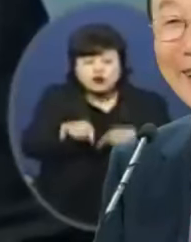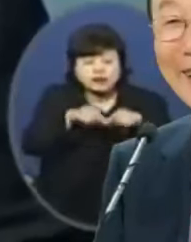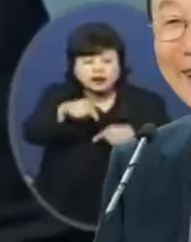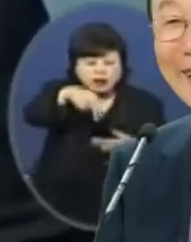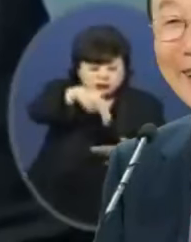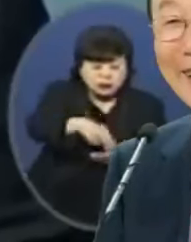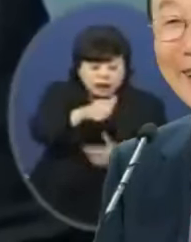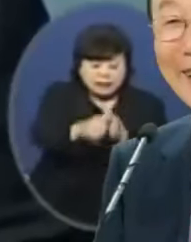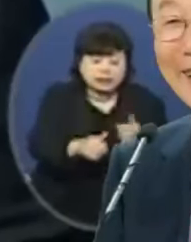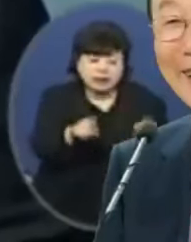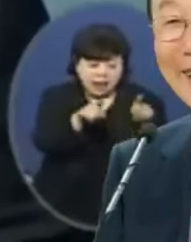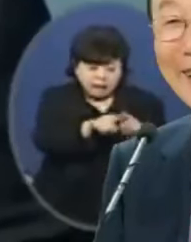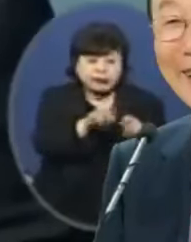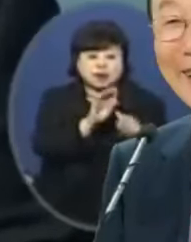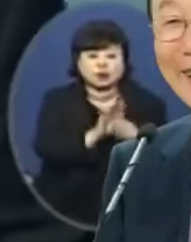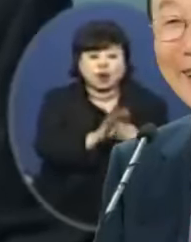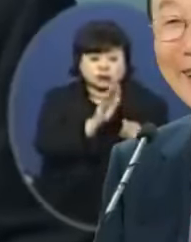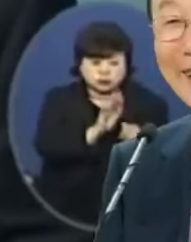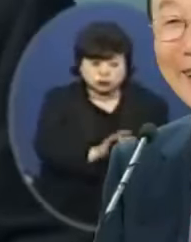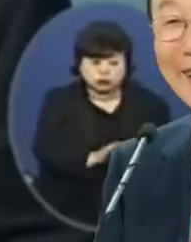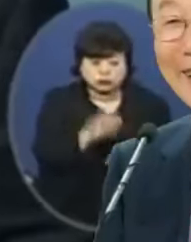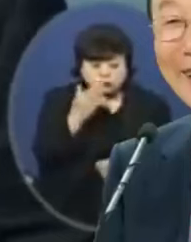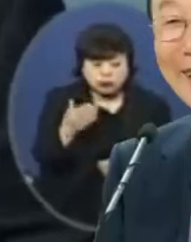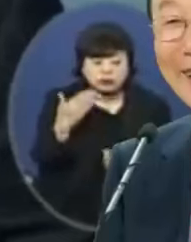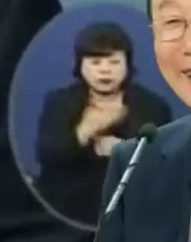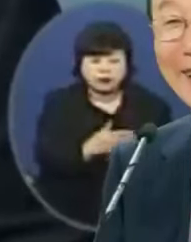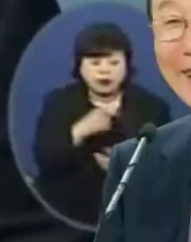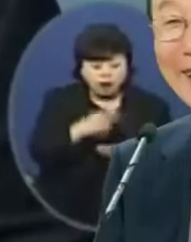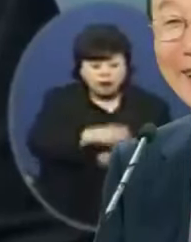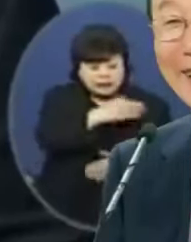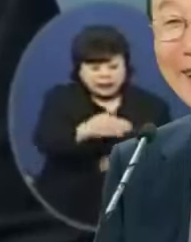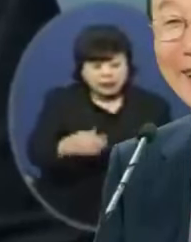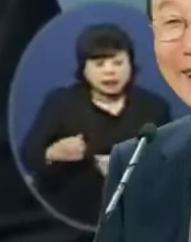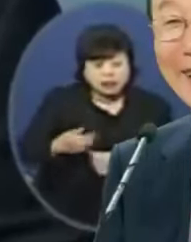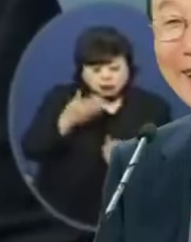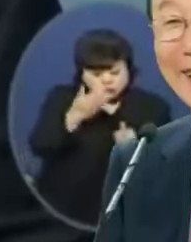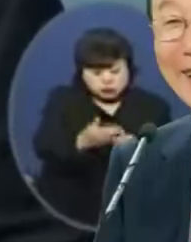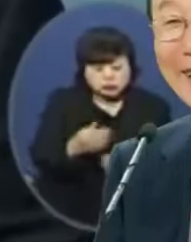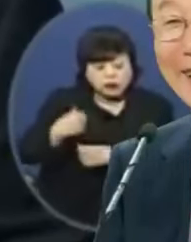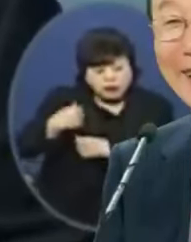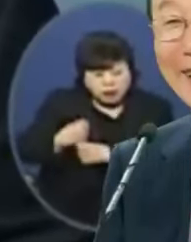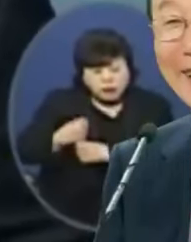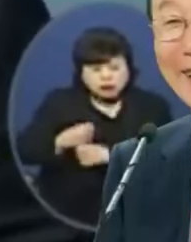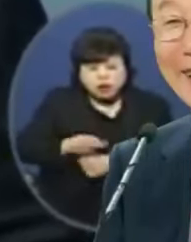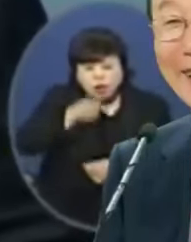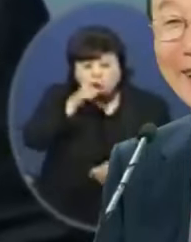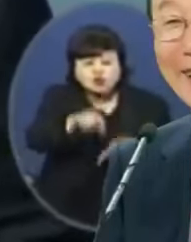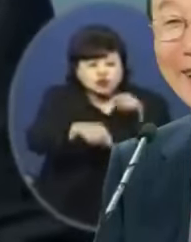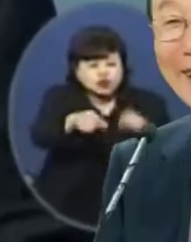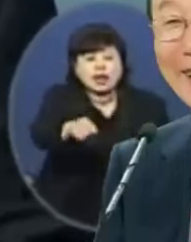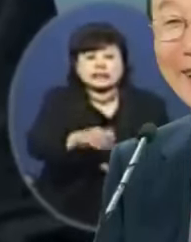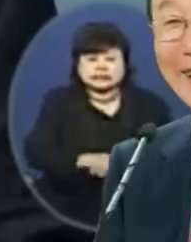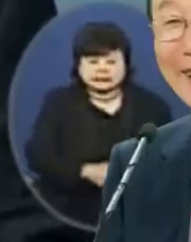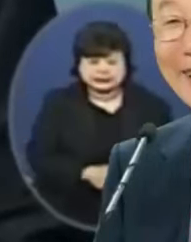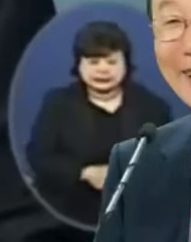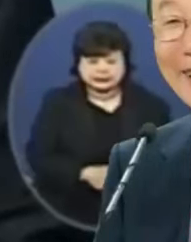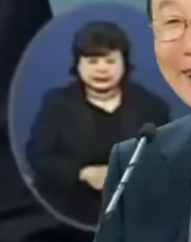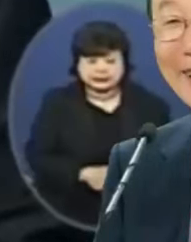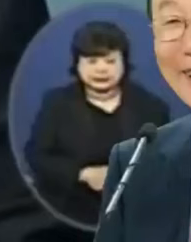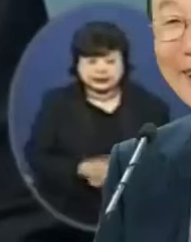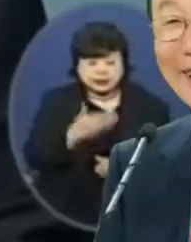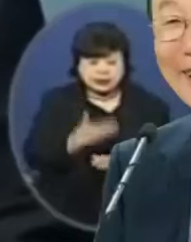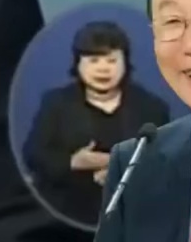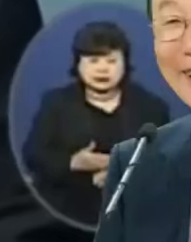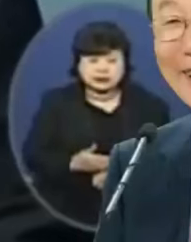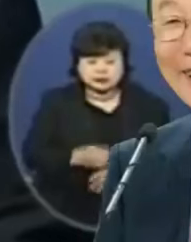들어갔으므로 하나님이 같이 역사한 것입니다. 여러분에게도 언약궤를 주었는데 언약궤를 걸머지고 물 속에 들어가요. 다른